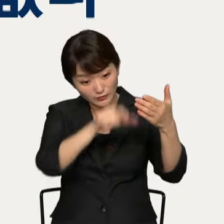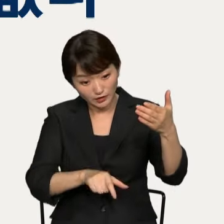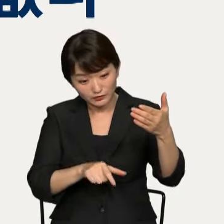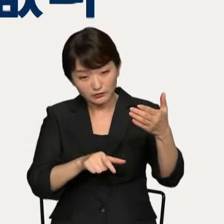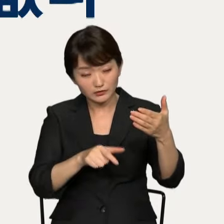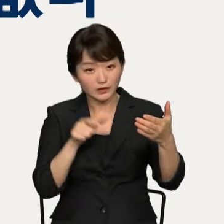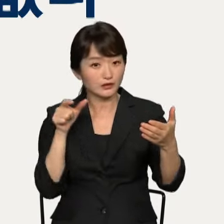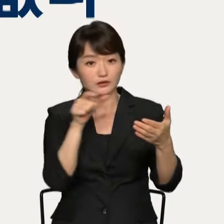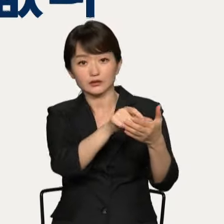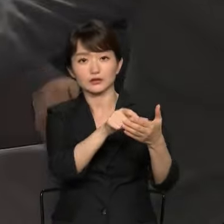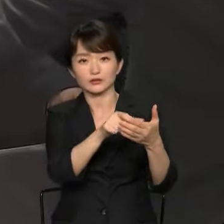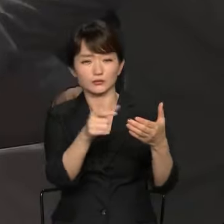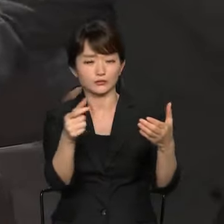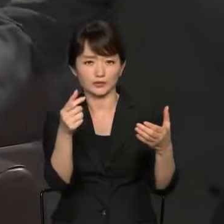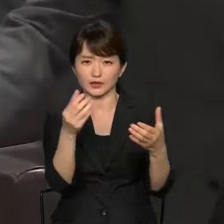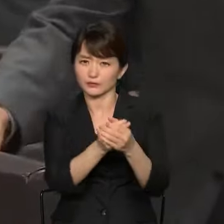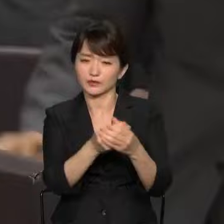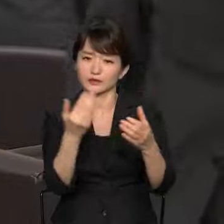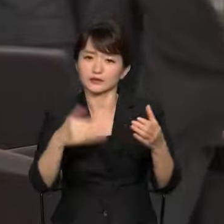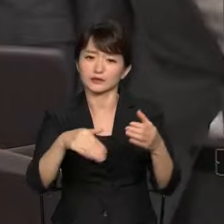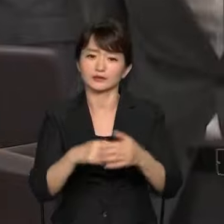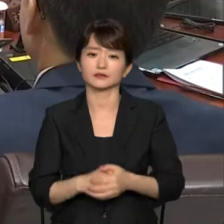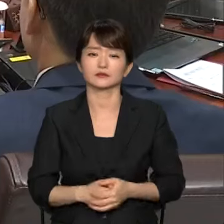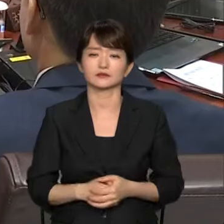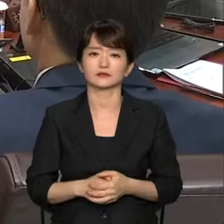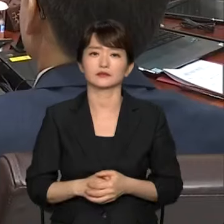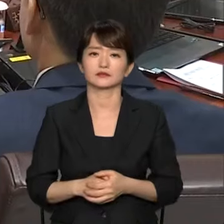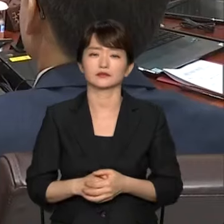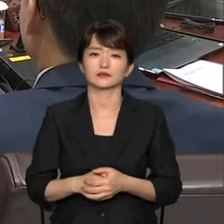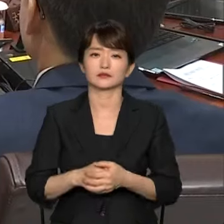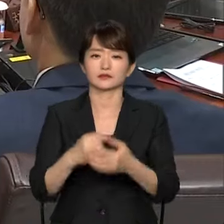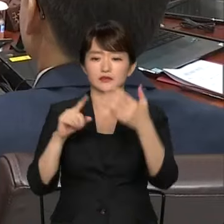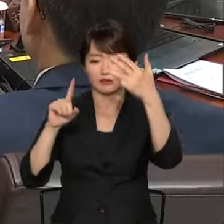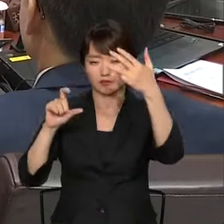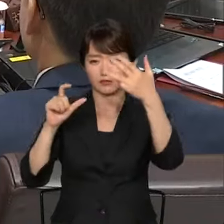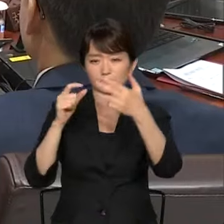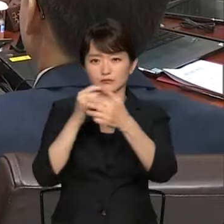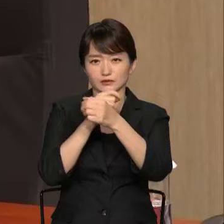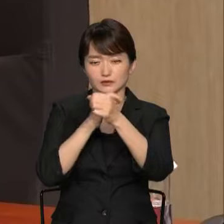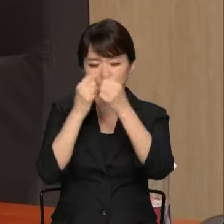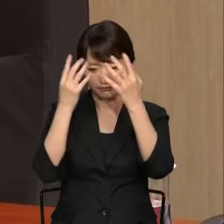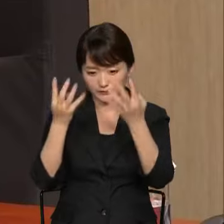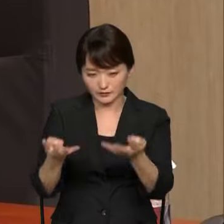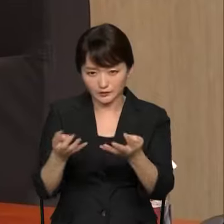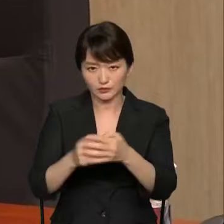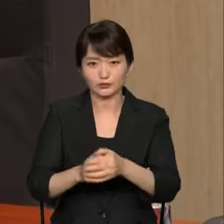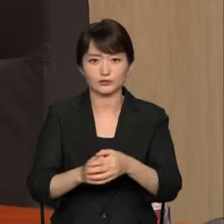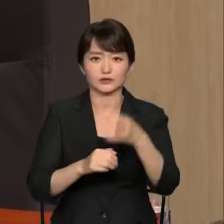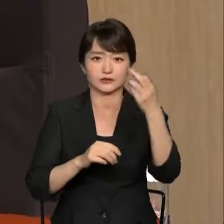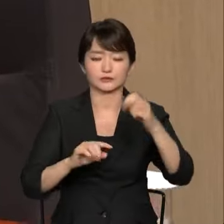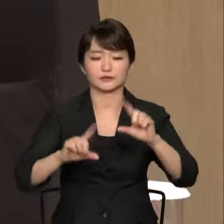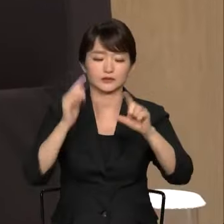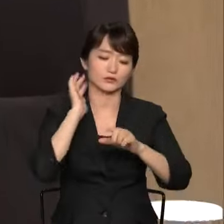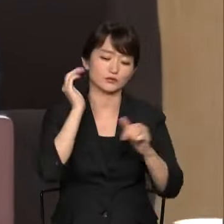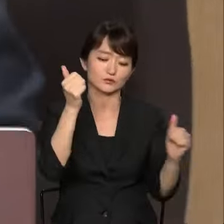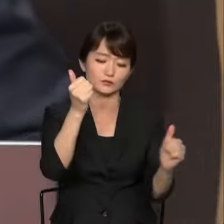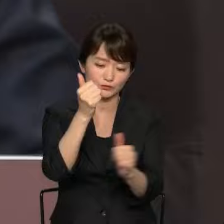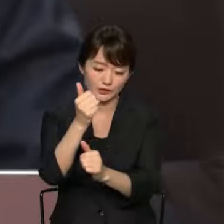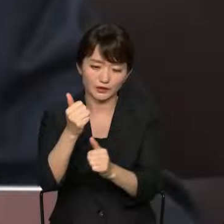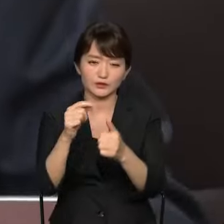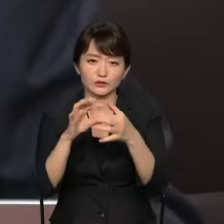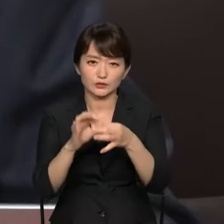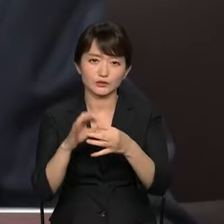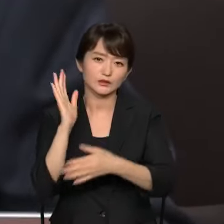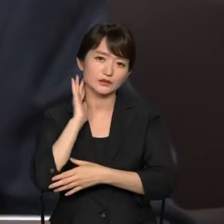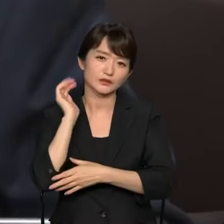없다고 강조했습니다 광복절 13일 국무회의를 거쳐 대통령의 제가를 받아 확정됩니다